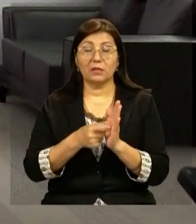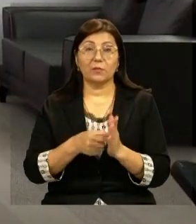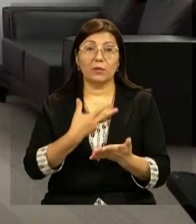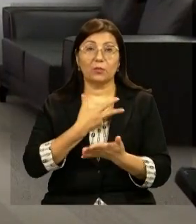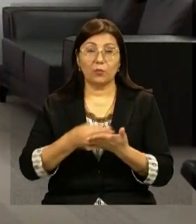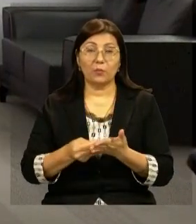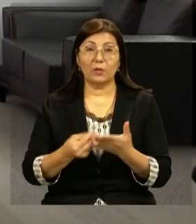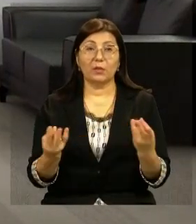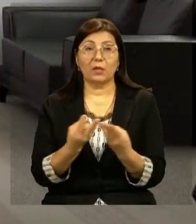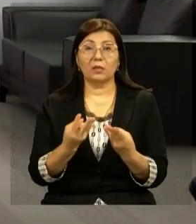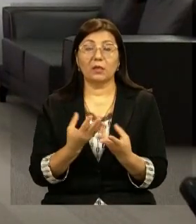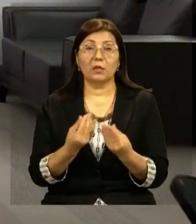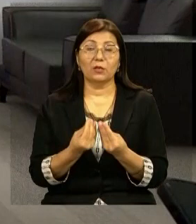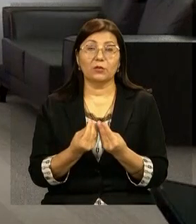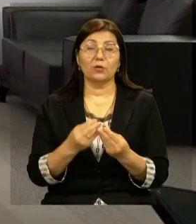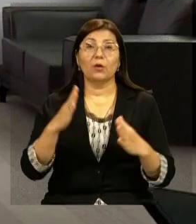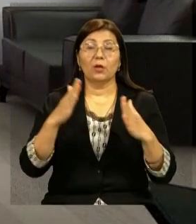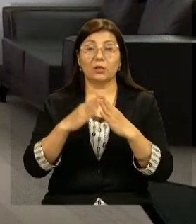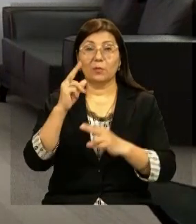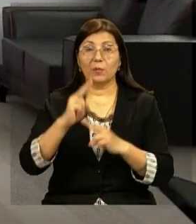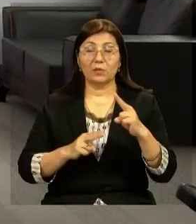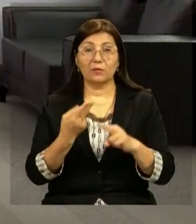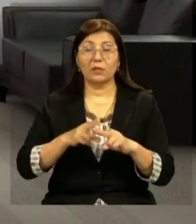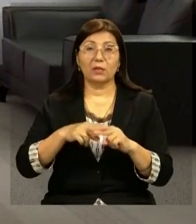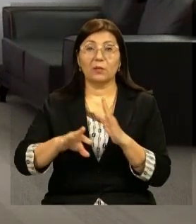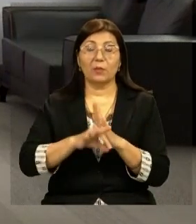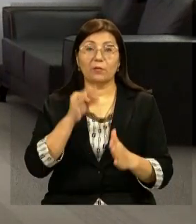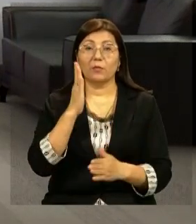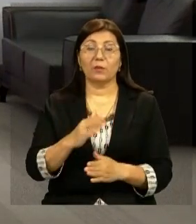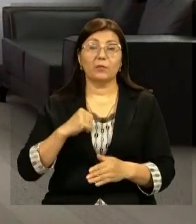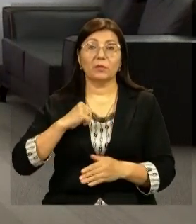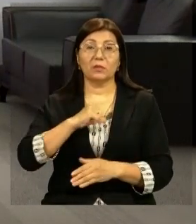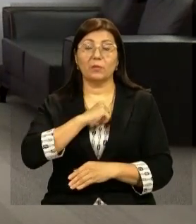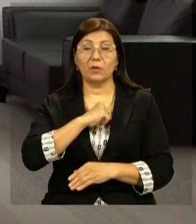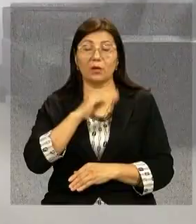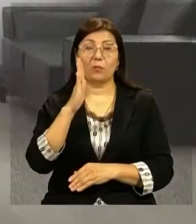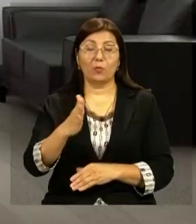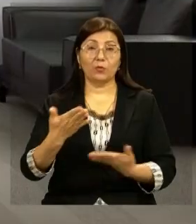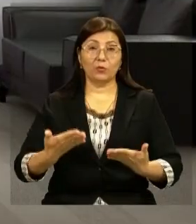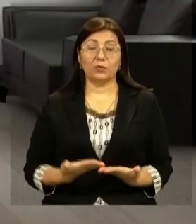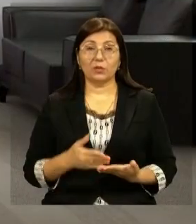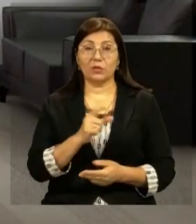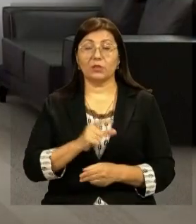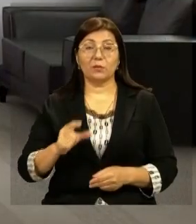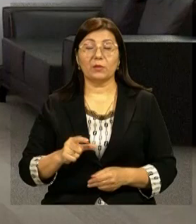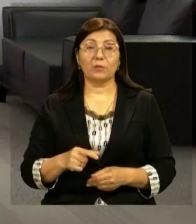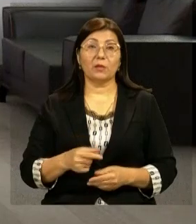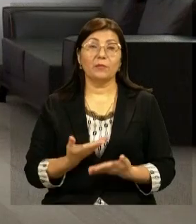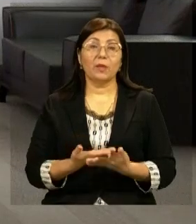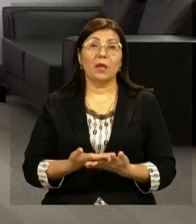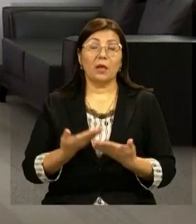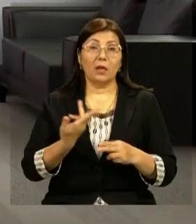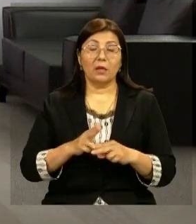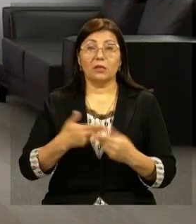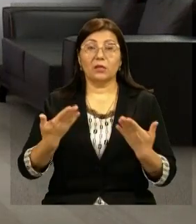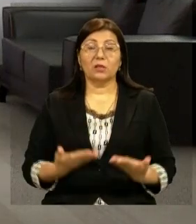купить или частично домов построить. Это по выбору будет самих будущих жителей. Естественно, эти жилые дома не будут